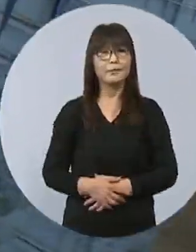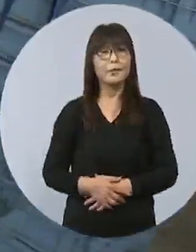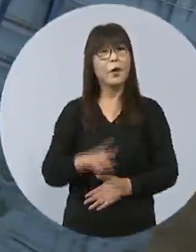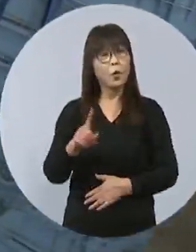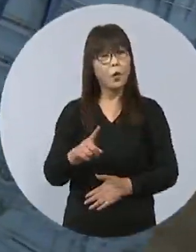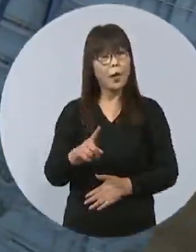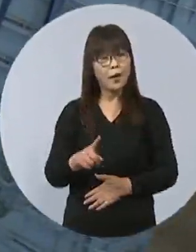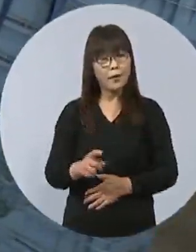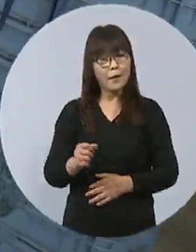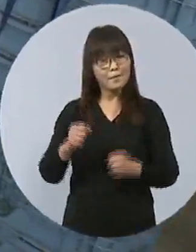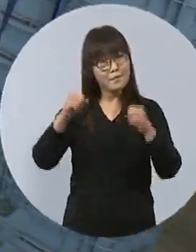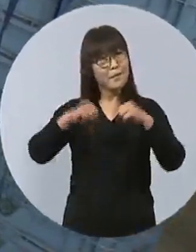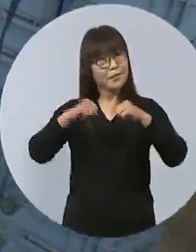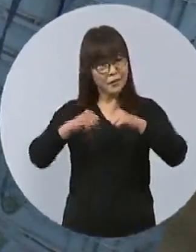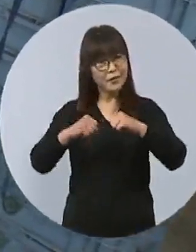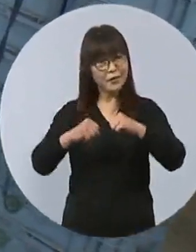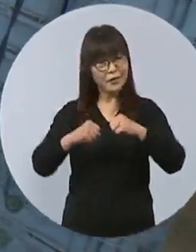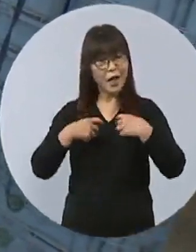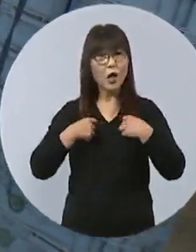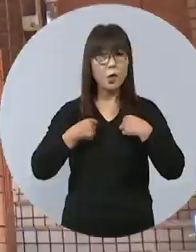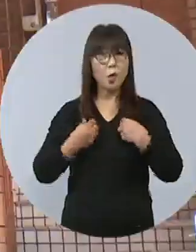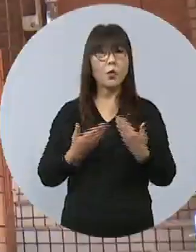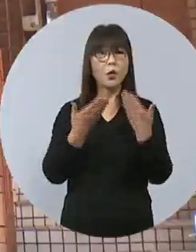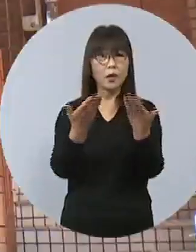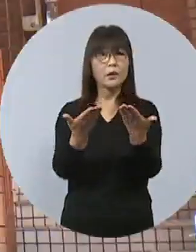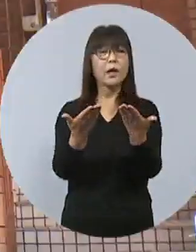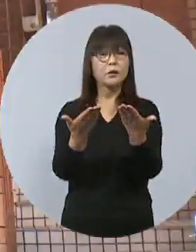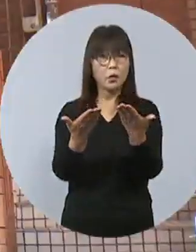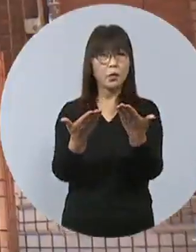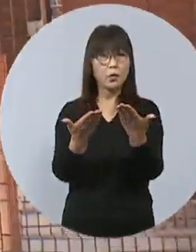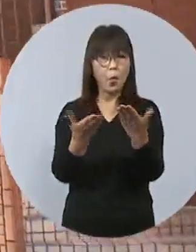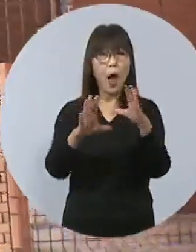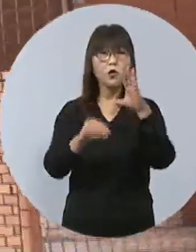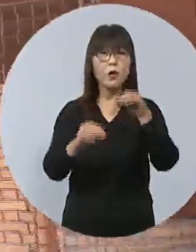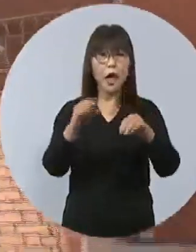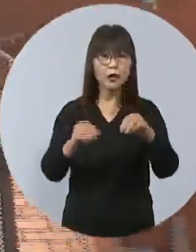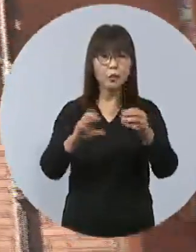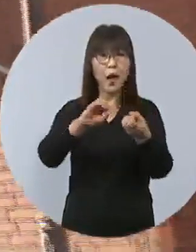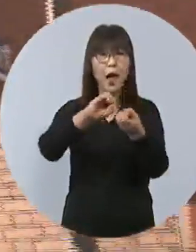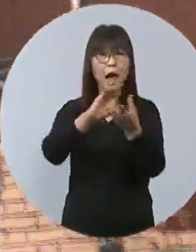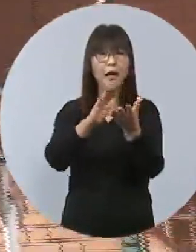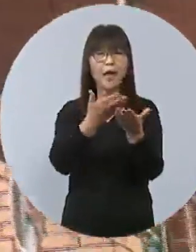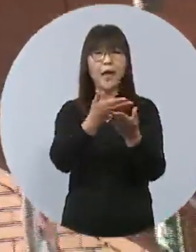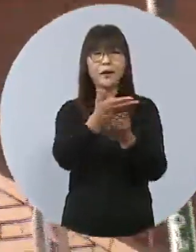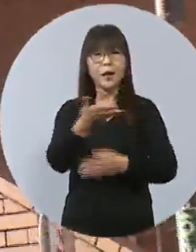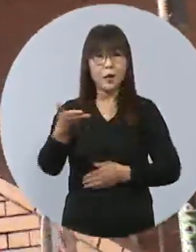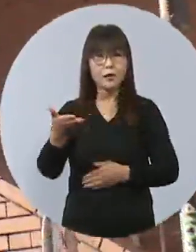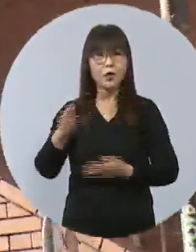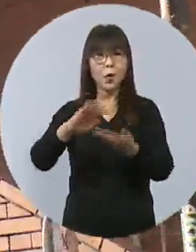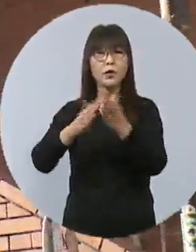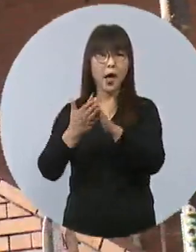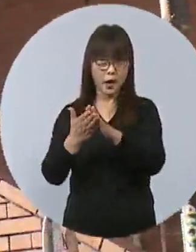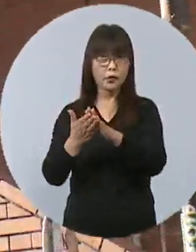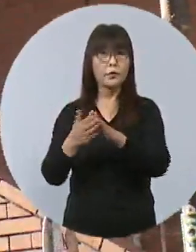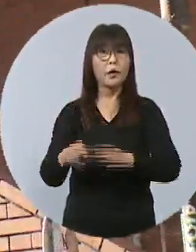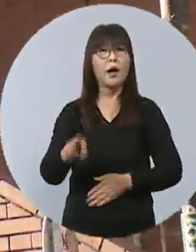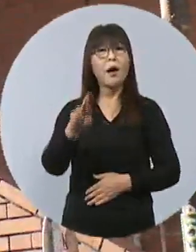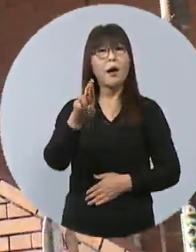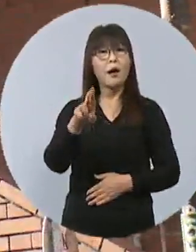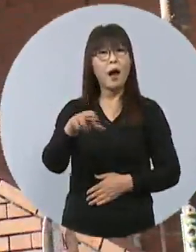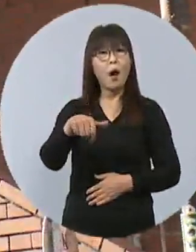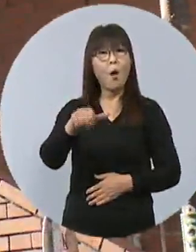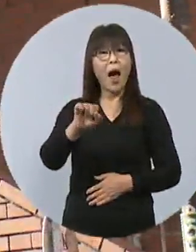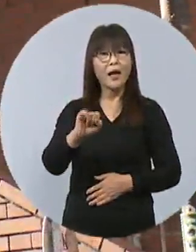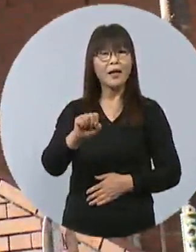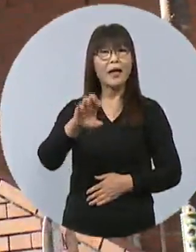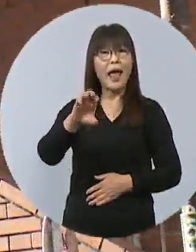ェクトに賛同し洋服を提供しているのが鵠沼花沢町にあるアパレルショップラファイエット藤沢